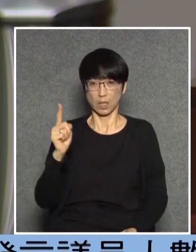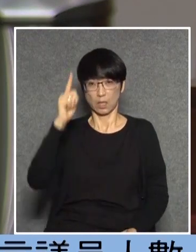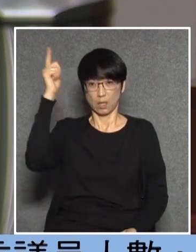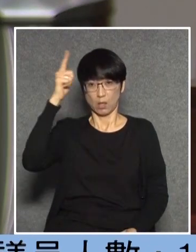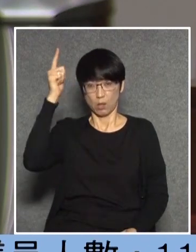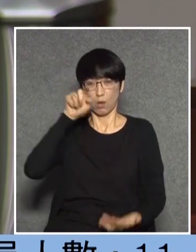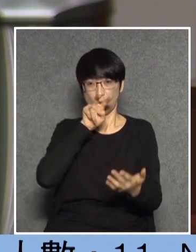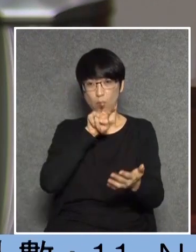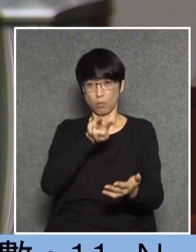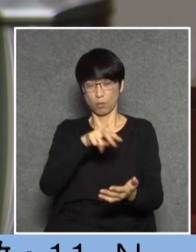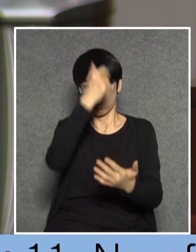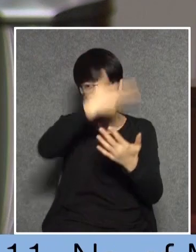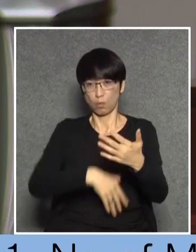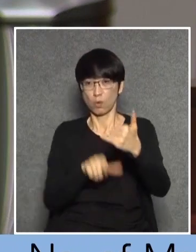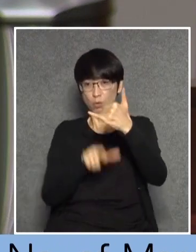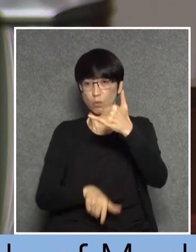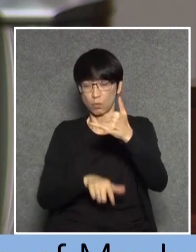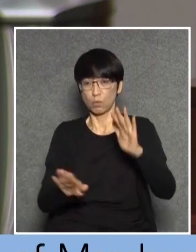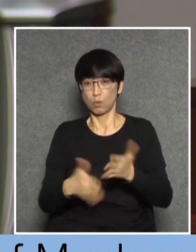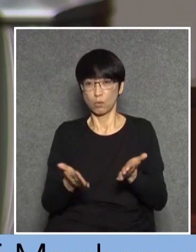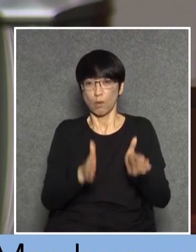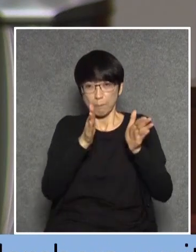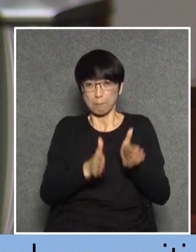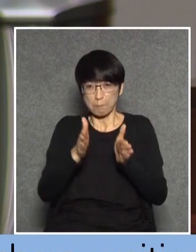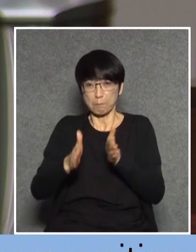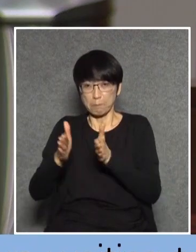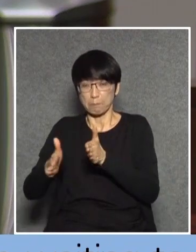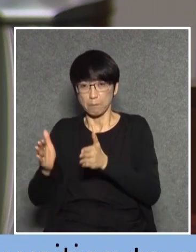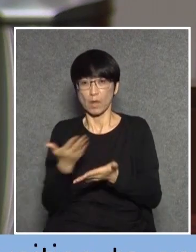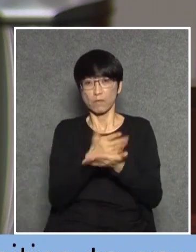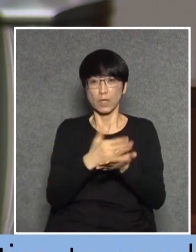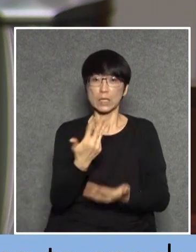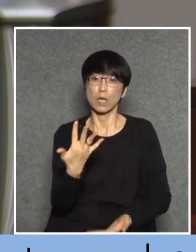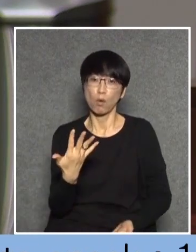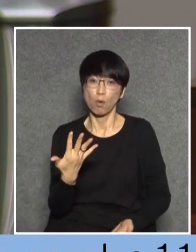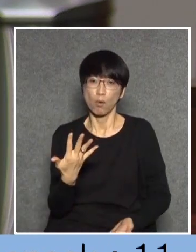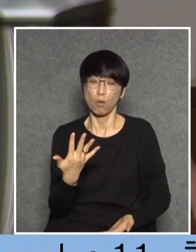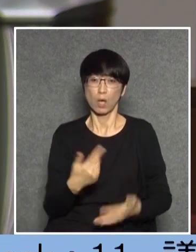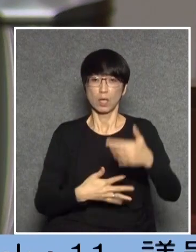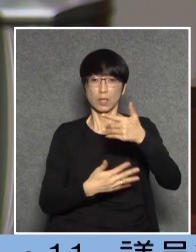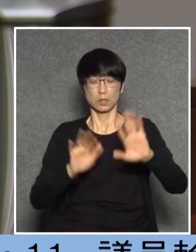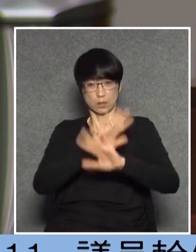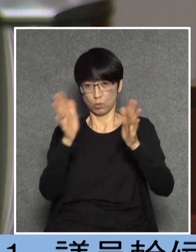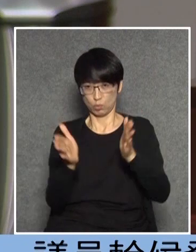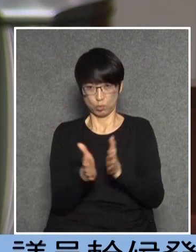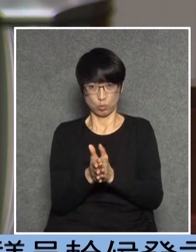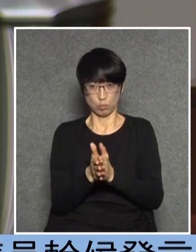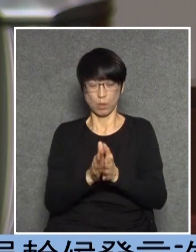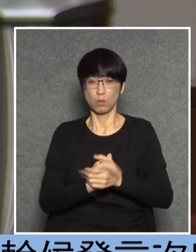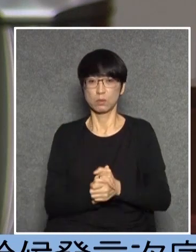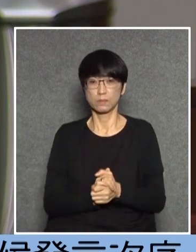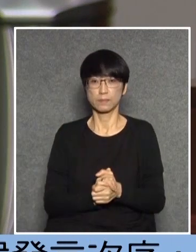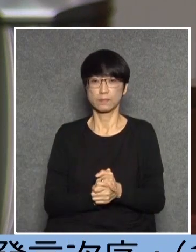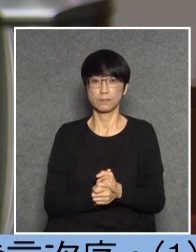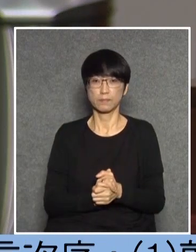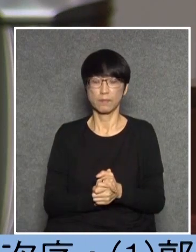由今年6月開始分階段，那分多少個階段呢？什麼時候可以全數全部